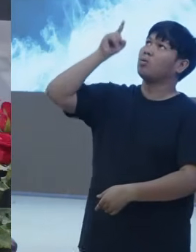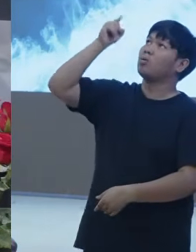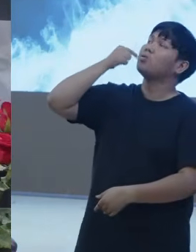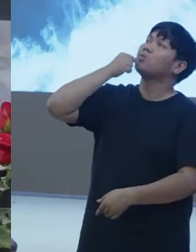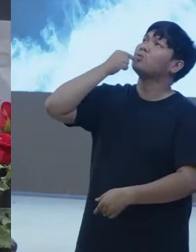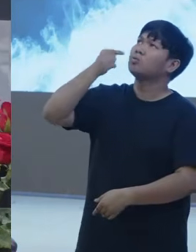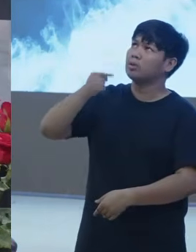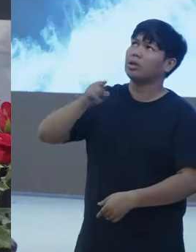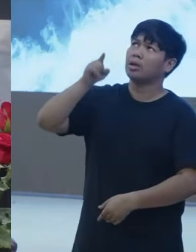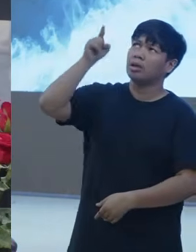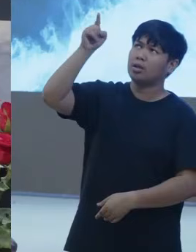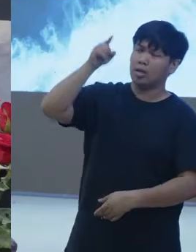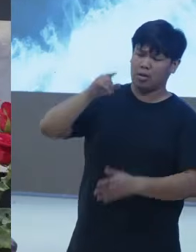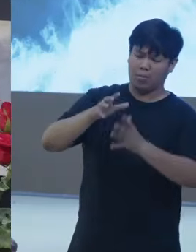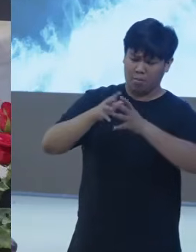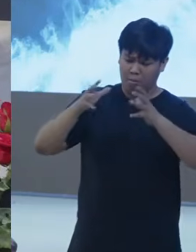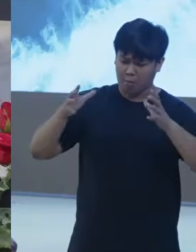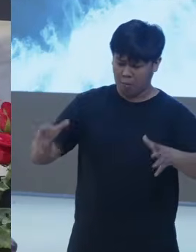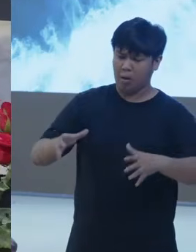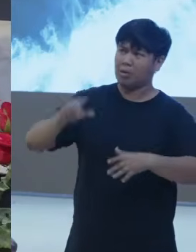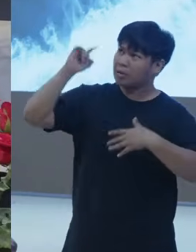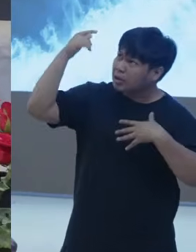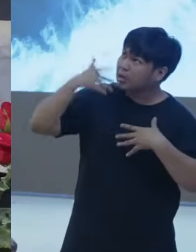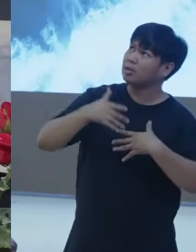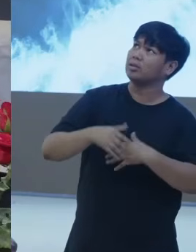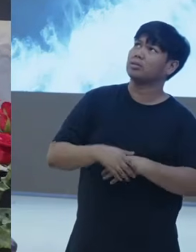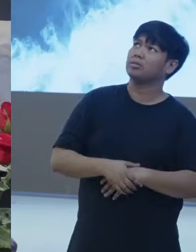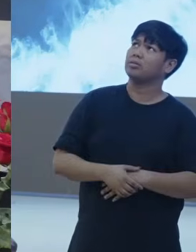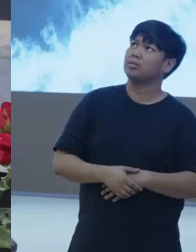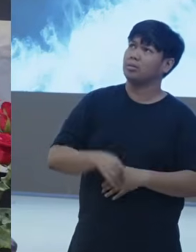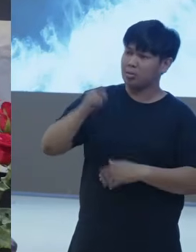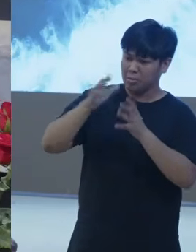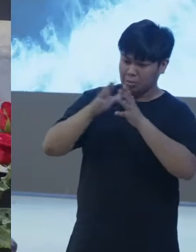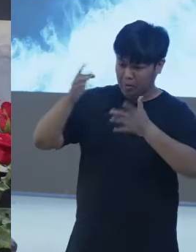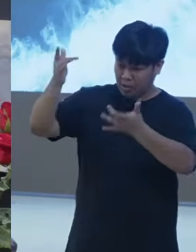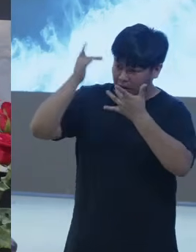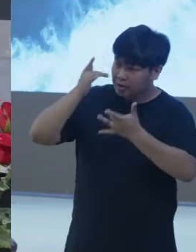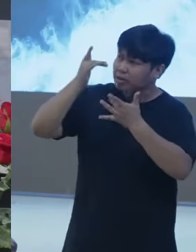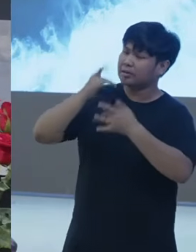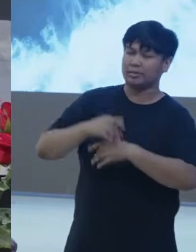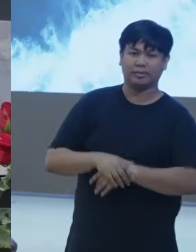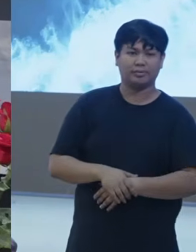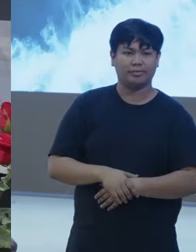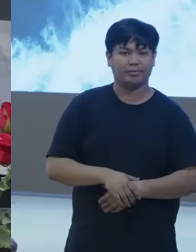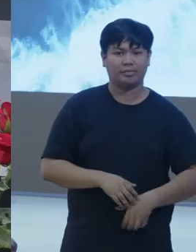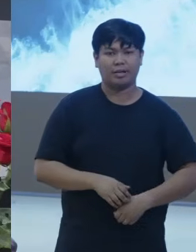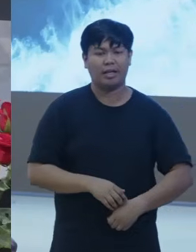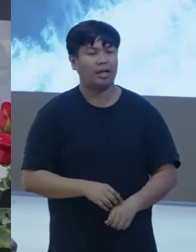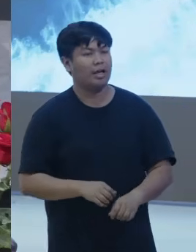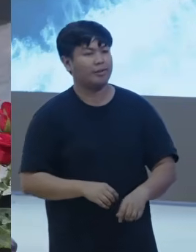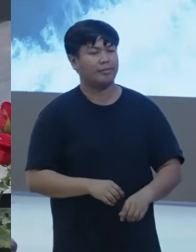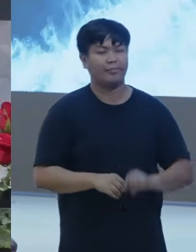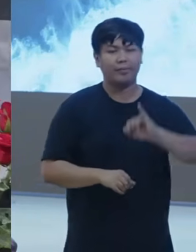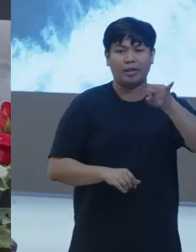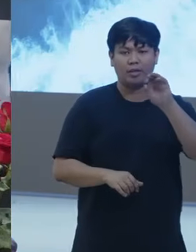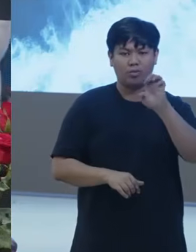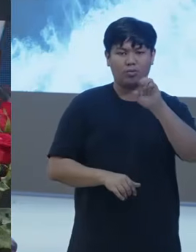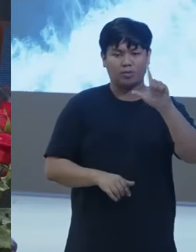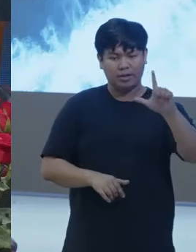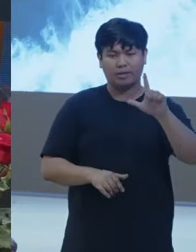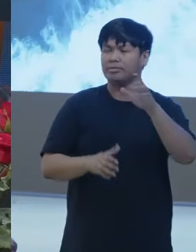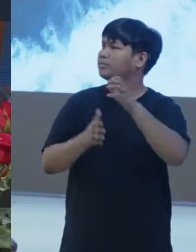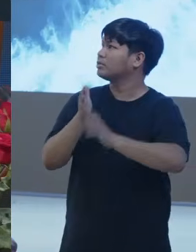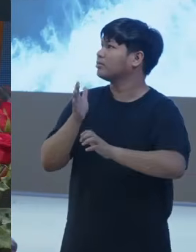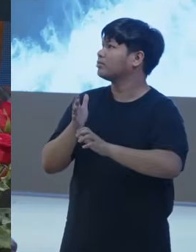Joel chapter 2 verse 13. And rend your hearts and not your garments. Return to the Lord your God,